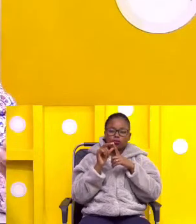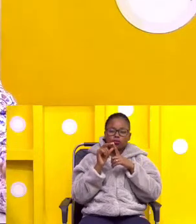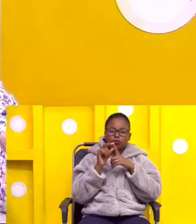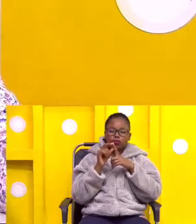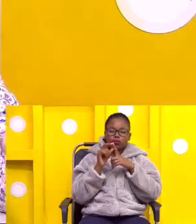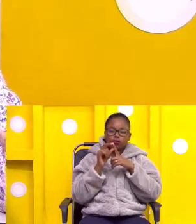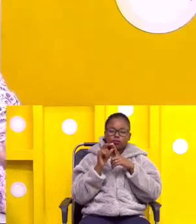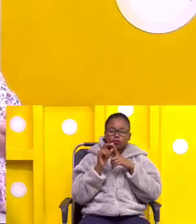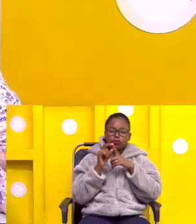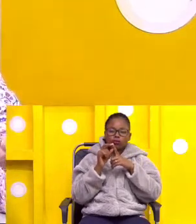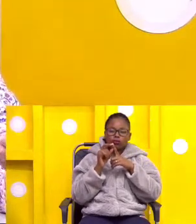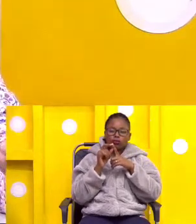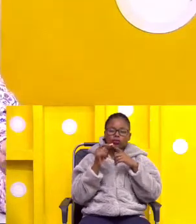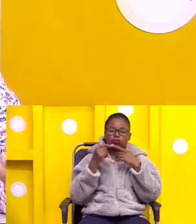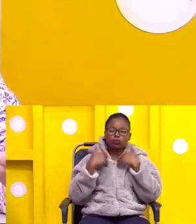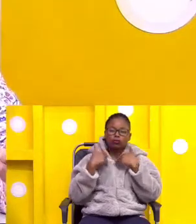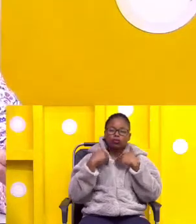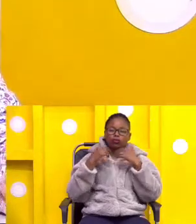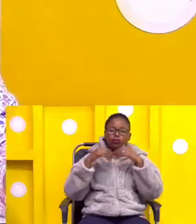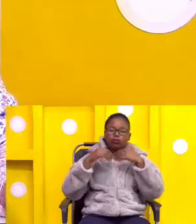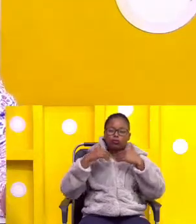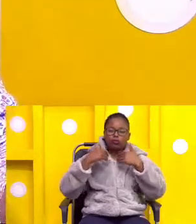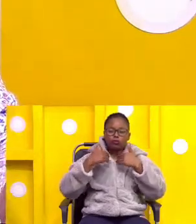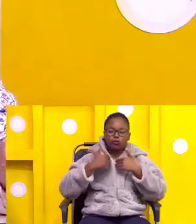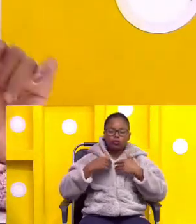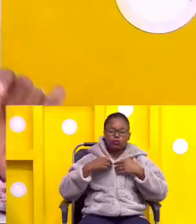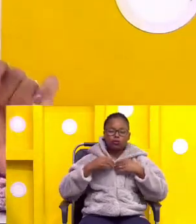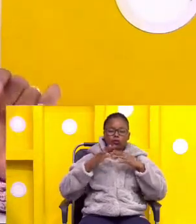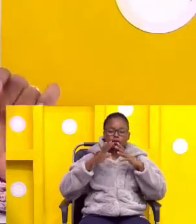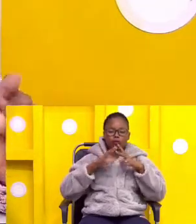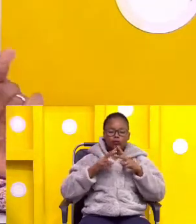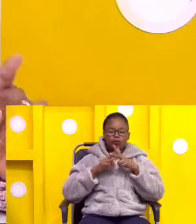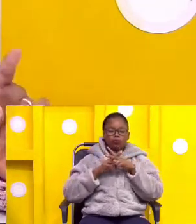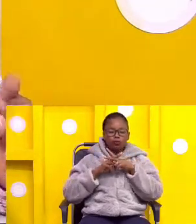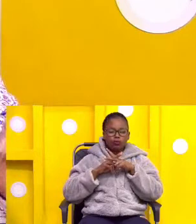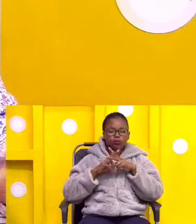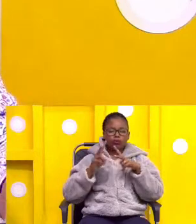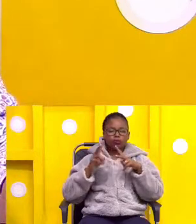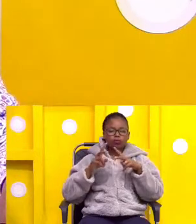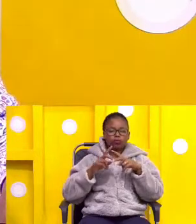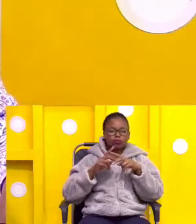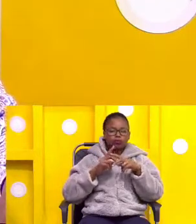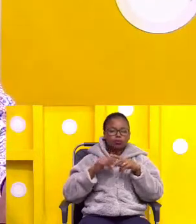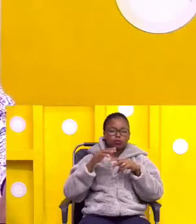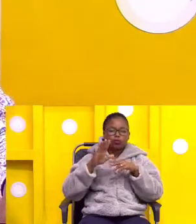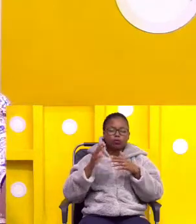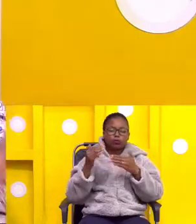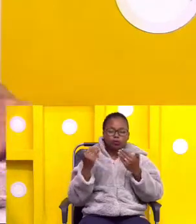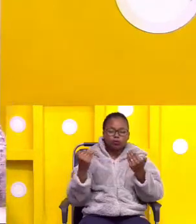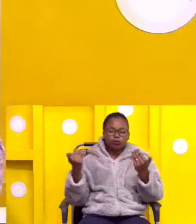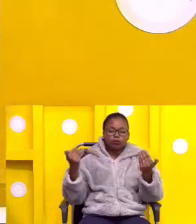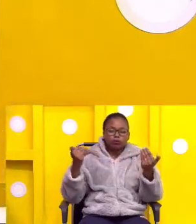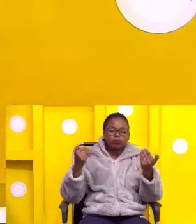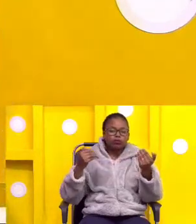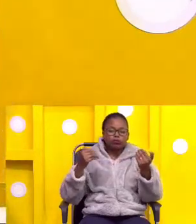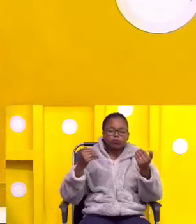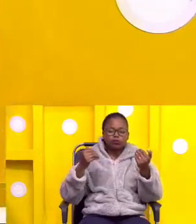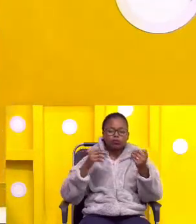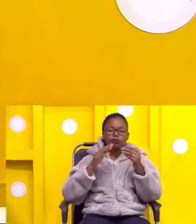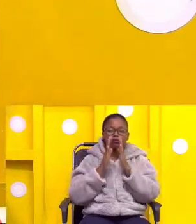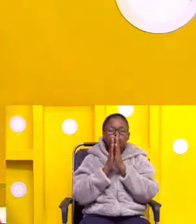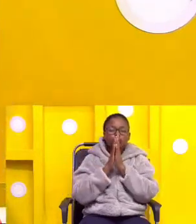aragia ciugo cie na kiguni kuma ngoroine yaku ni kaguna njiarwa ciaku bwana sifie